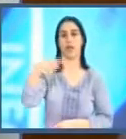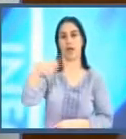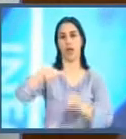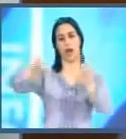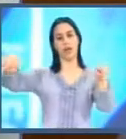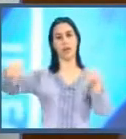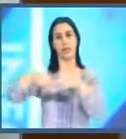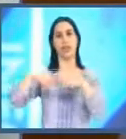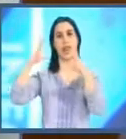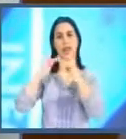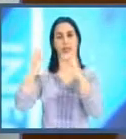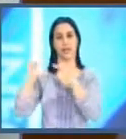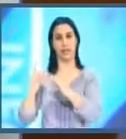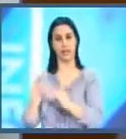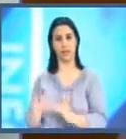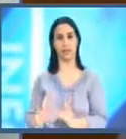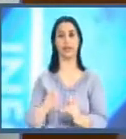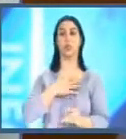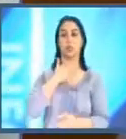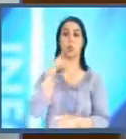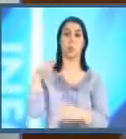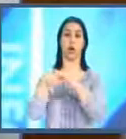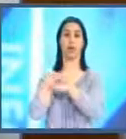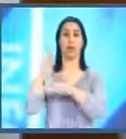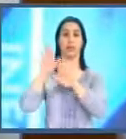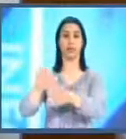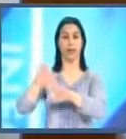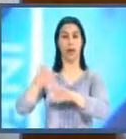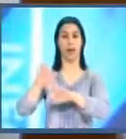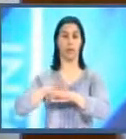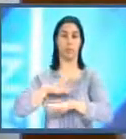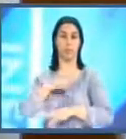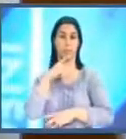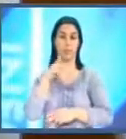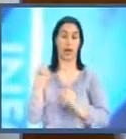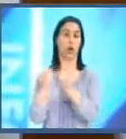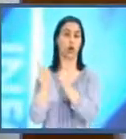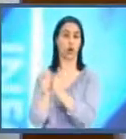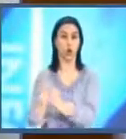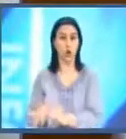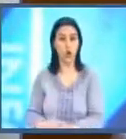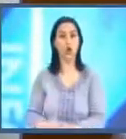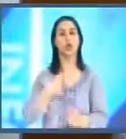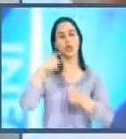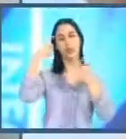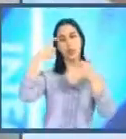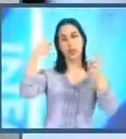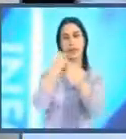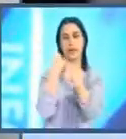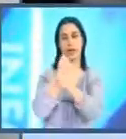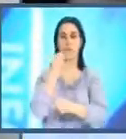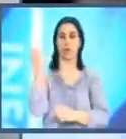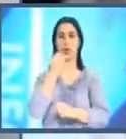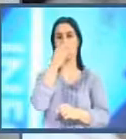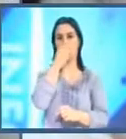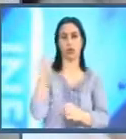permetran tenir ingressats pacients amb curta estada. Per tant, permetrà esponjar molt i treballar millor amb tota la